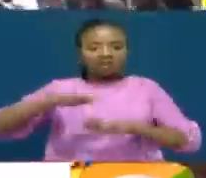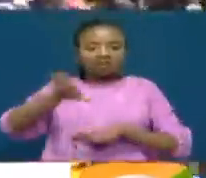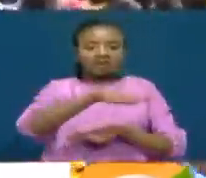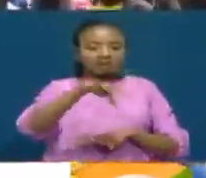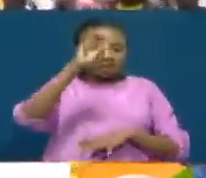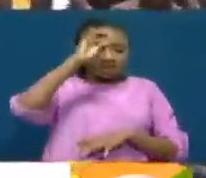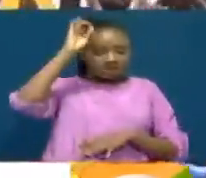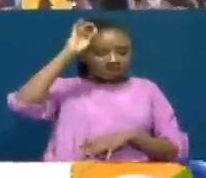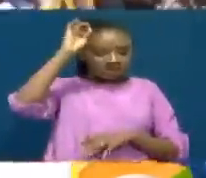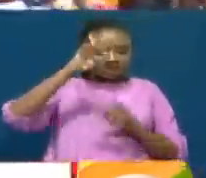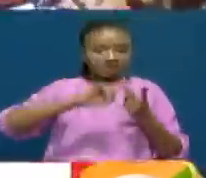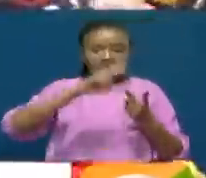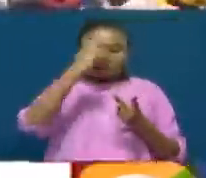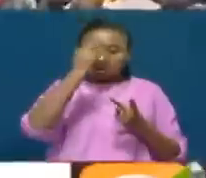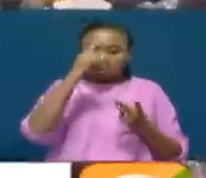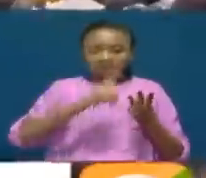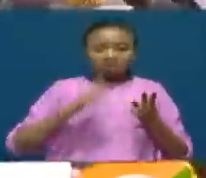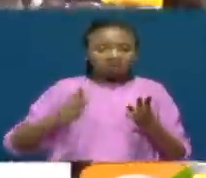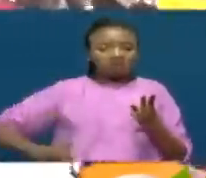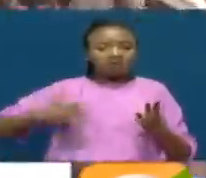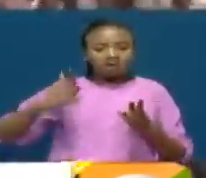Nyandarua, Narok Town in Naivasha.